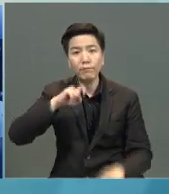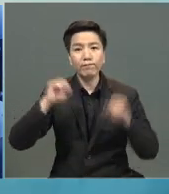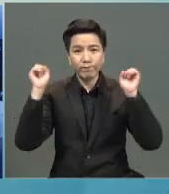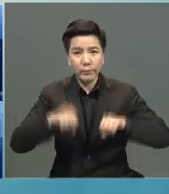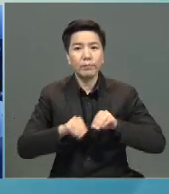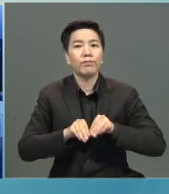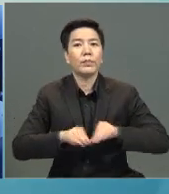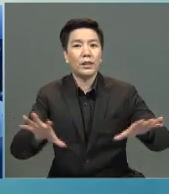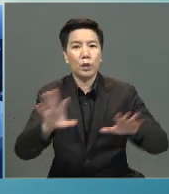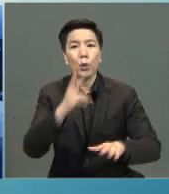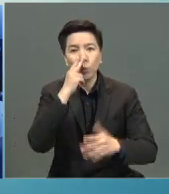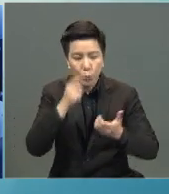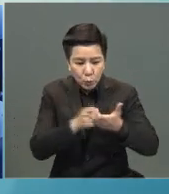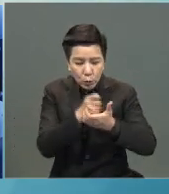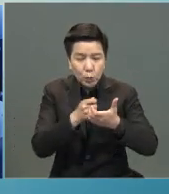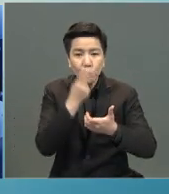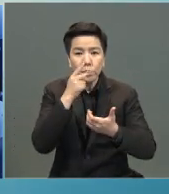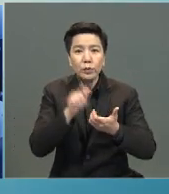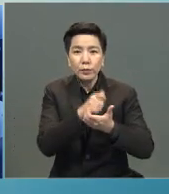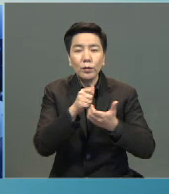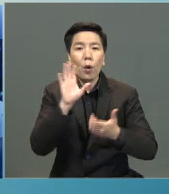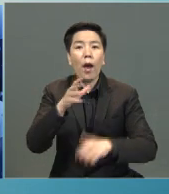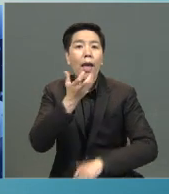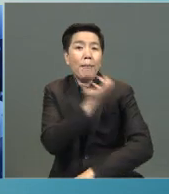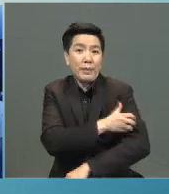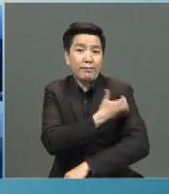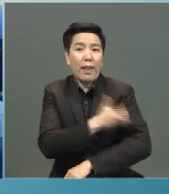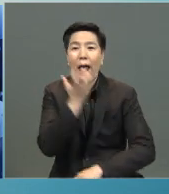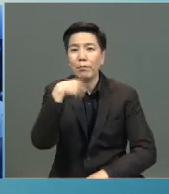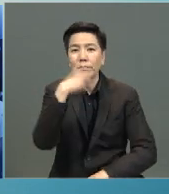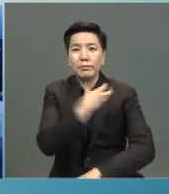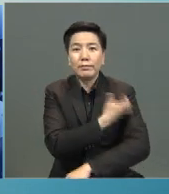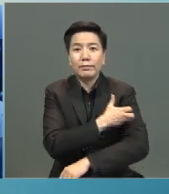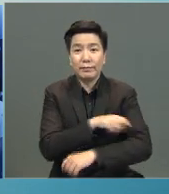ไปตรวจเช็คนะครับนะครับก็ยืนยันนะครับว่าต้องใช้เวลาสักพักนึงอาจจะประมาณวันเสาร์หรือวันอาทิตย์อันนี้ต้องคอยไปsearchดูในระบบ App Storeของ Apple